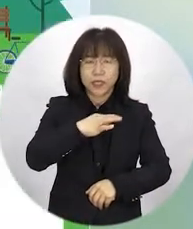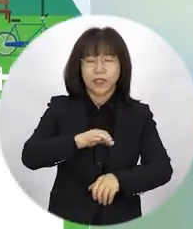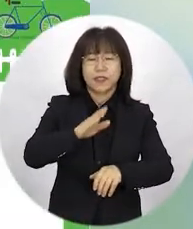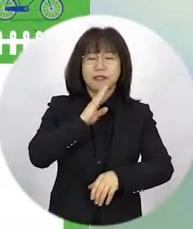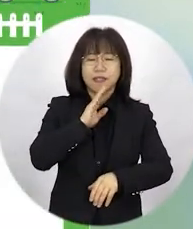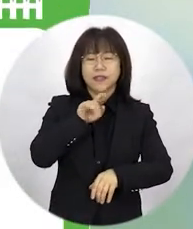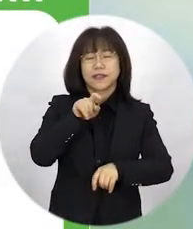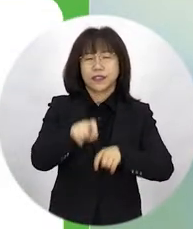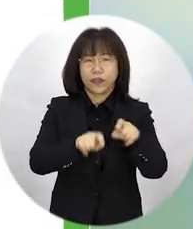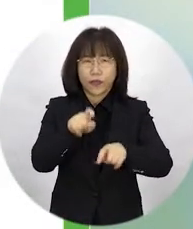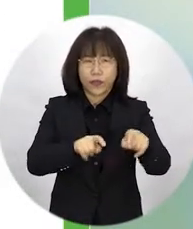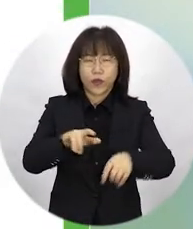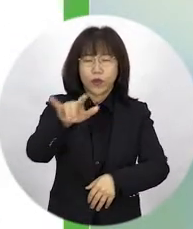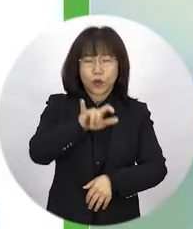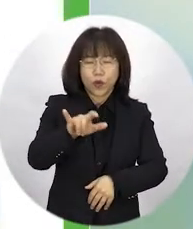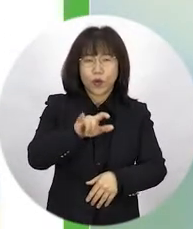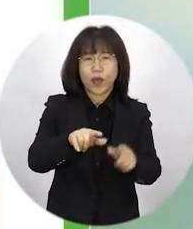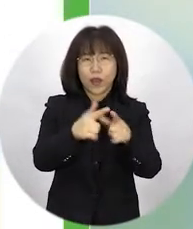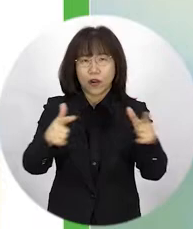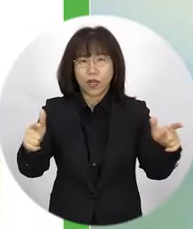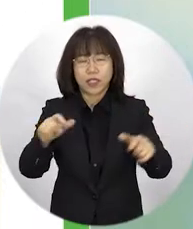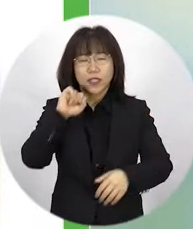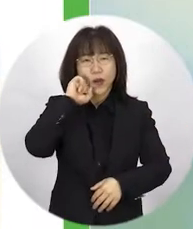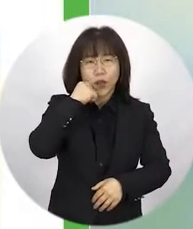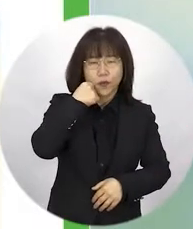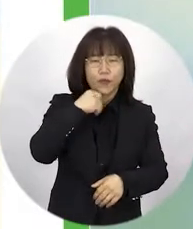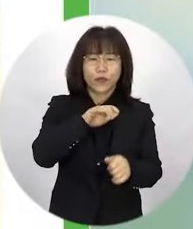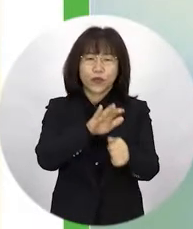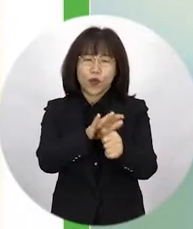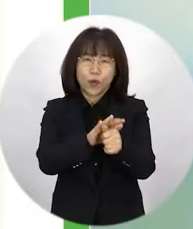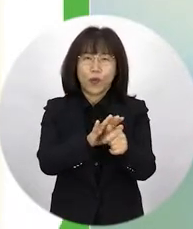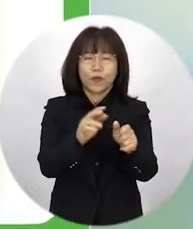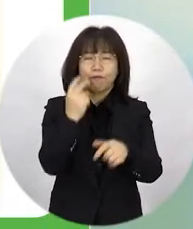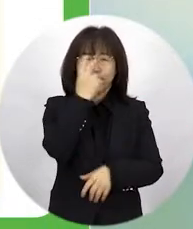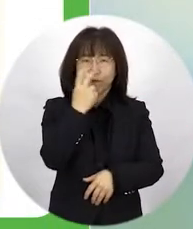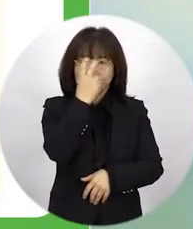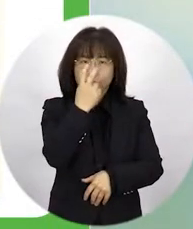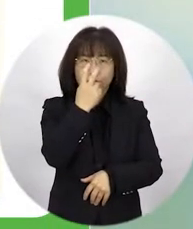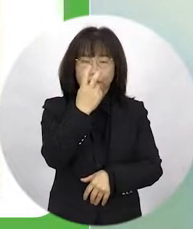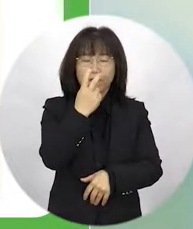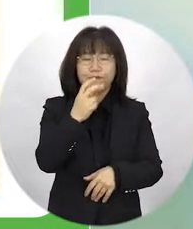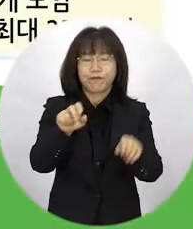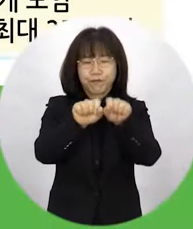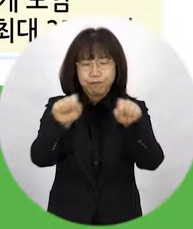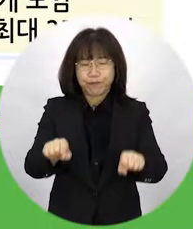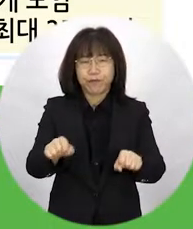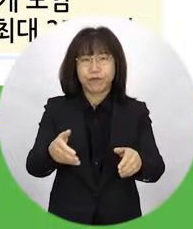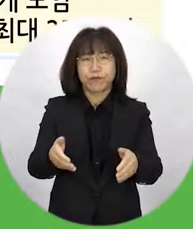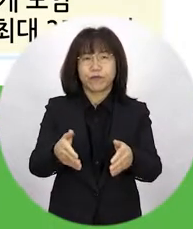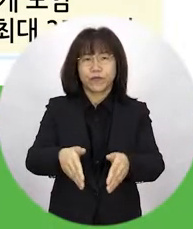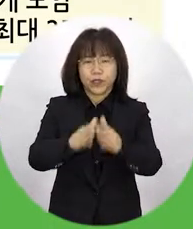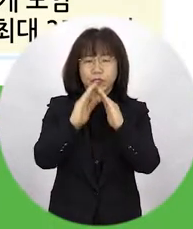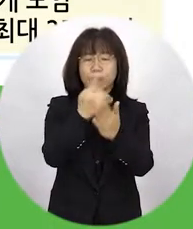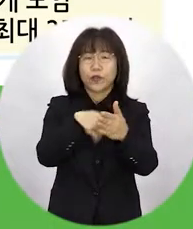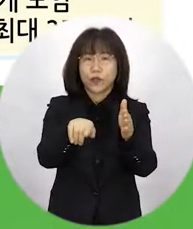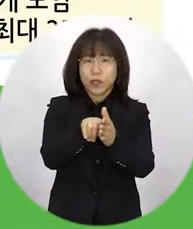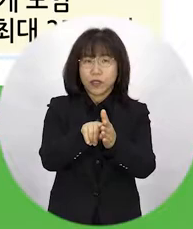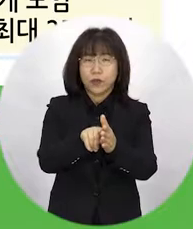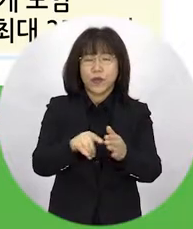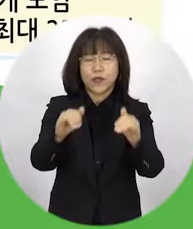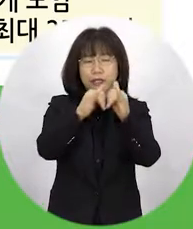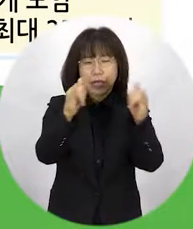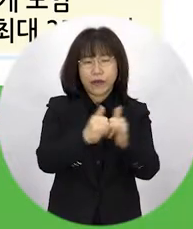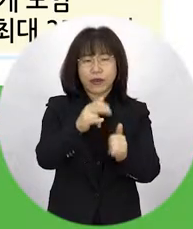지역사회 문제 해결을 위한 사회적 돌봄 인프라를 구축하기 위해 마련됐습니다. 사업은 크게 공익적